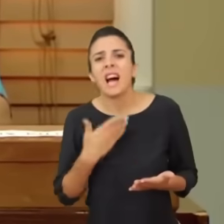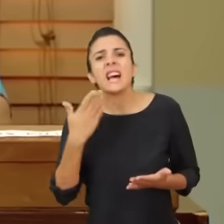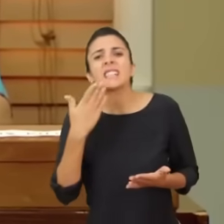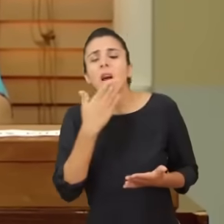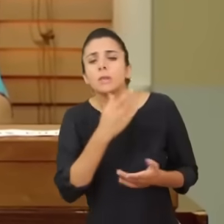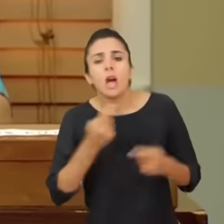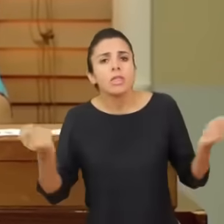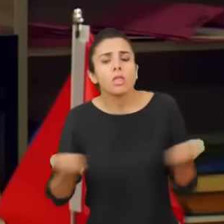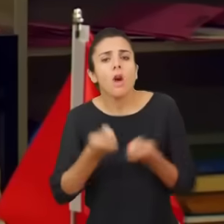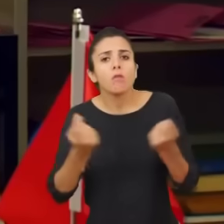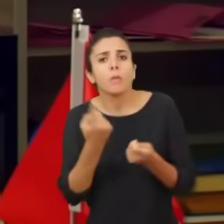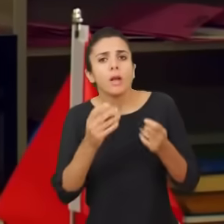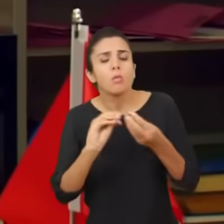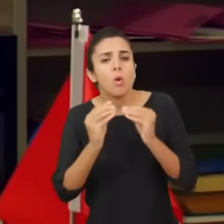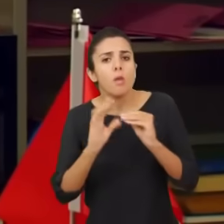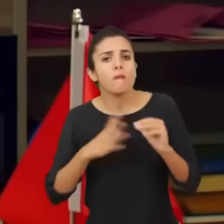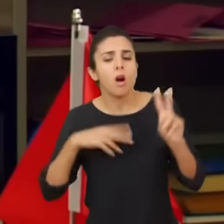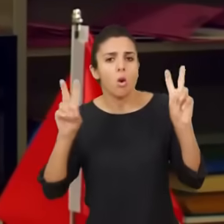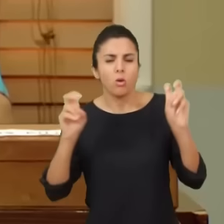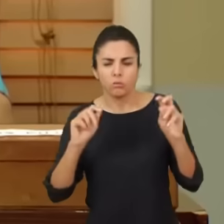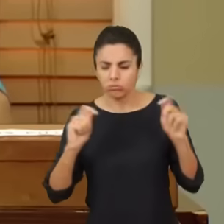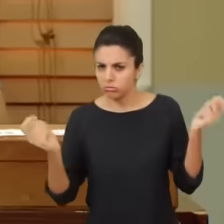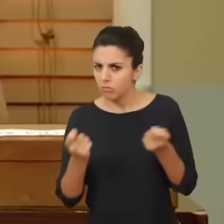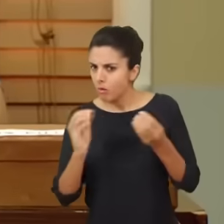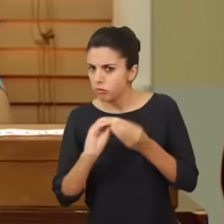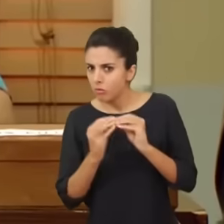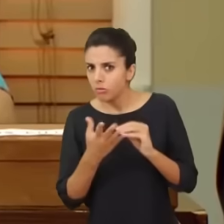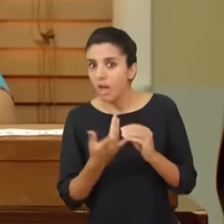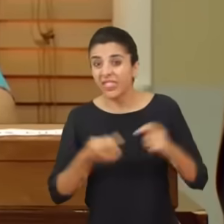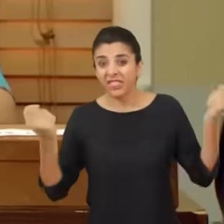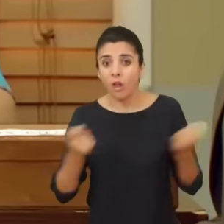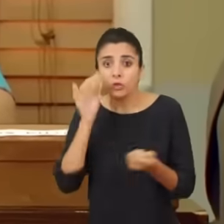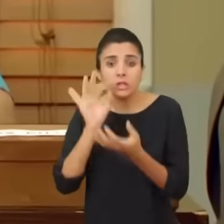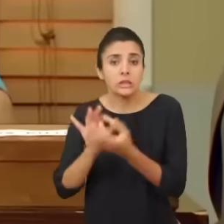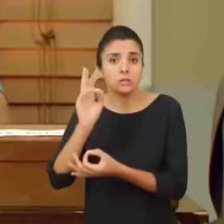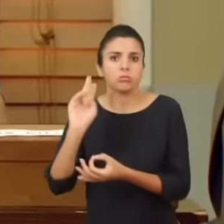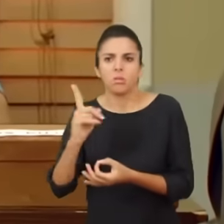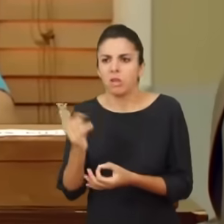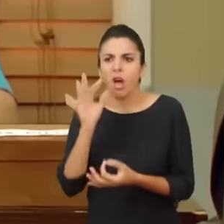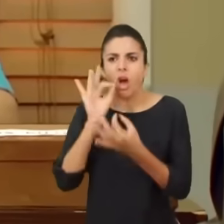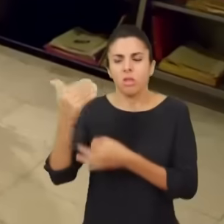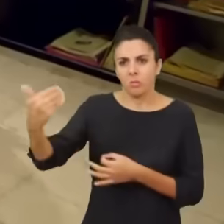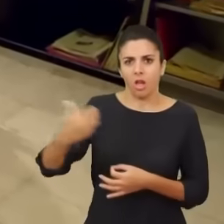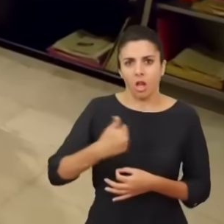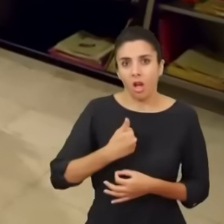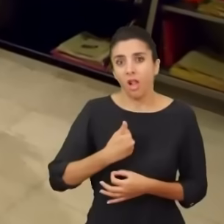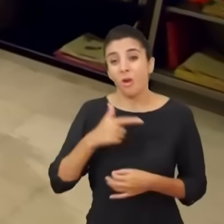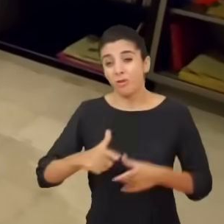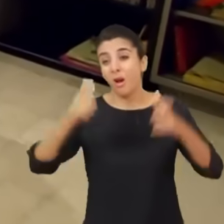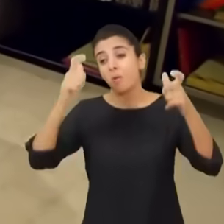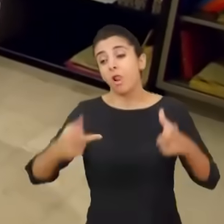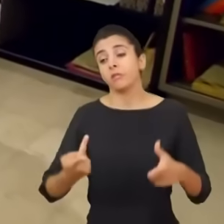Ramazan davulu meselesi var. Bak davul ne meselesi davulu? Daha doğrusu davulcusu. Bugün bir tip geldi. Bu